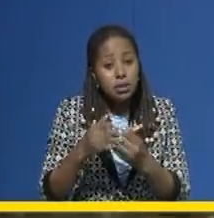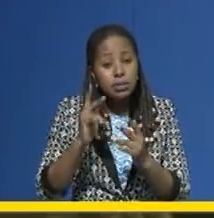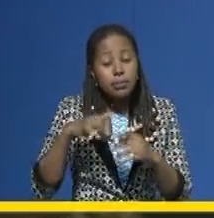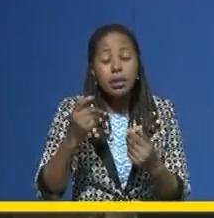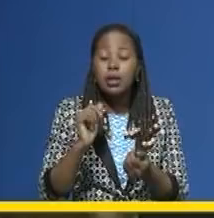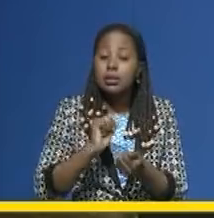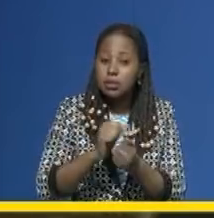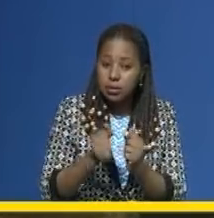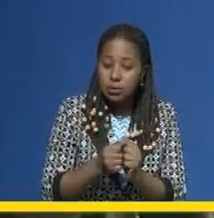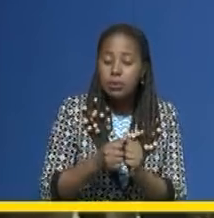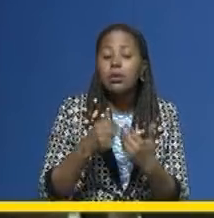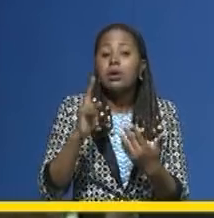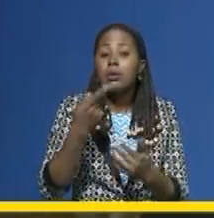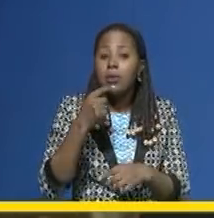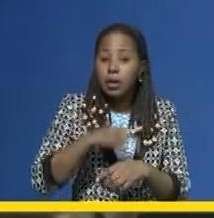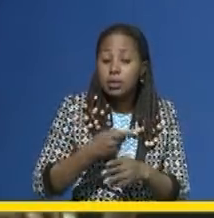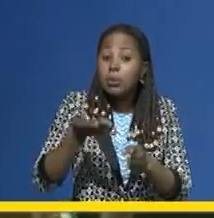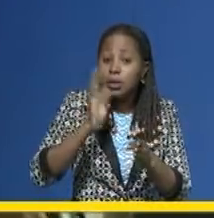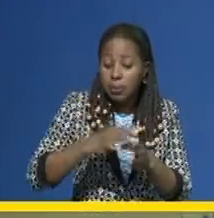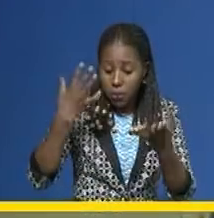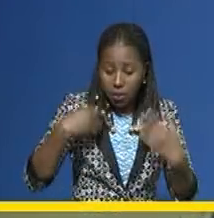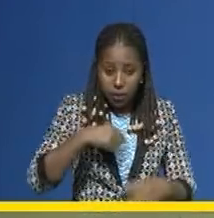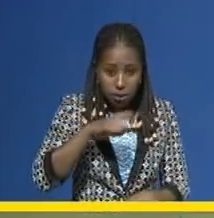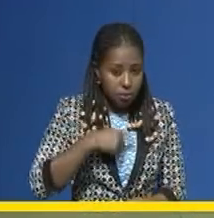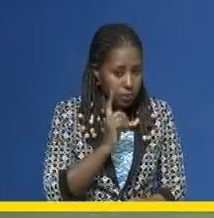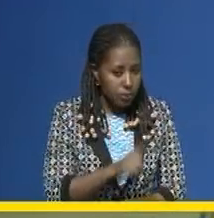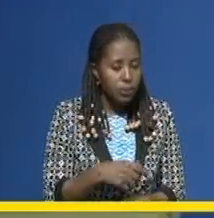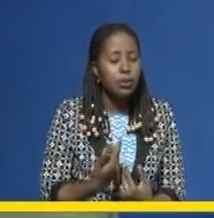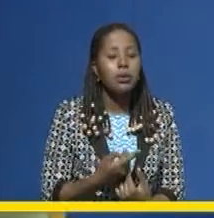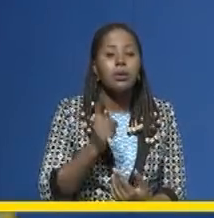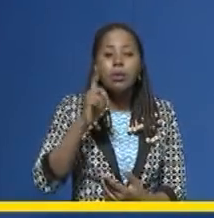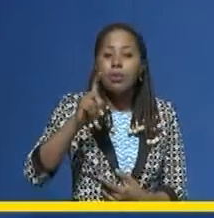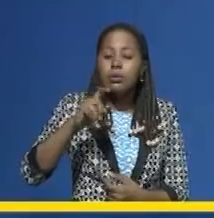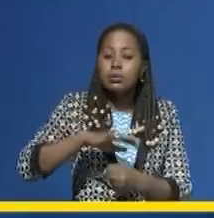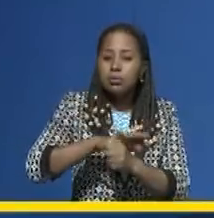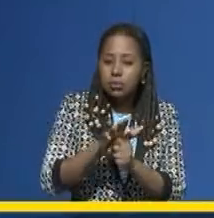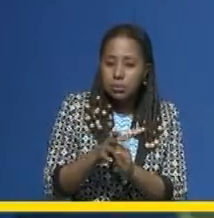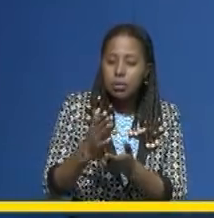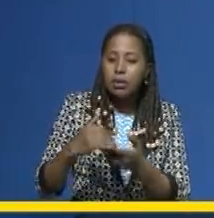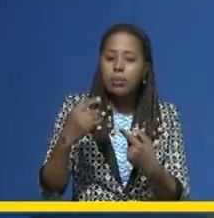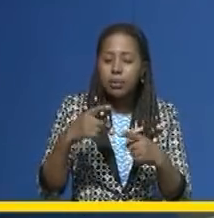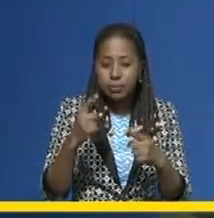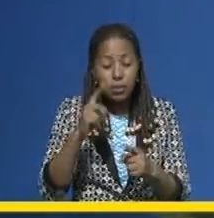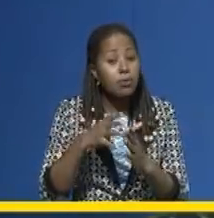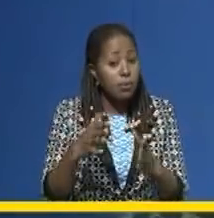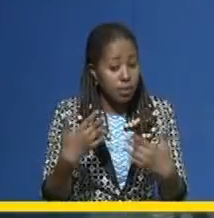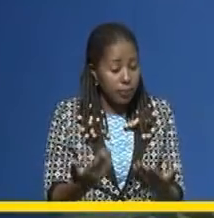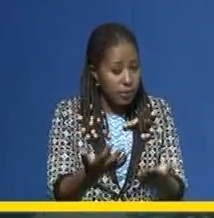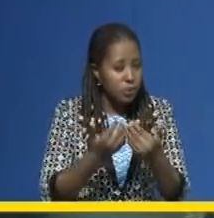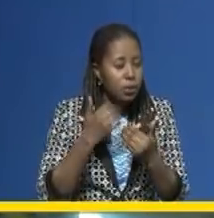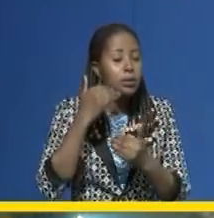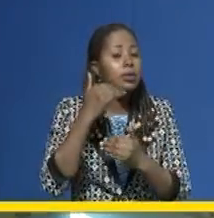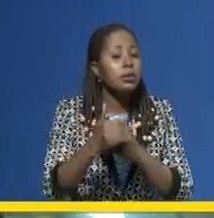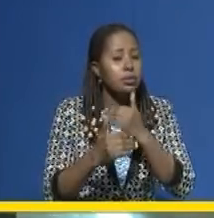bila tatibu akiwa na tatizo wakati wataalamu wa afya tupo. Uwepo wa virusi kusalia katika maeneo mbalimbali ni mkubwa, na hapo wanachukua